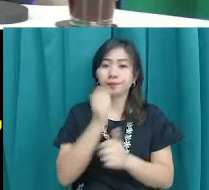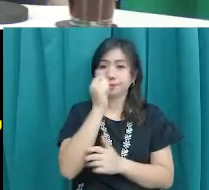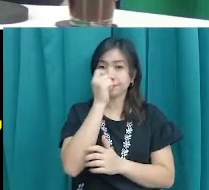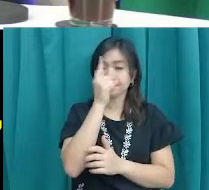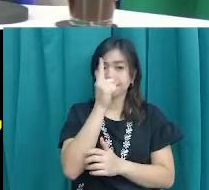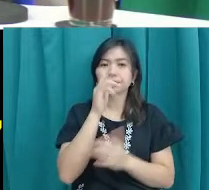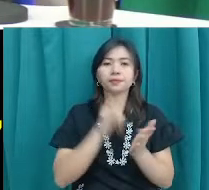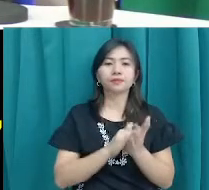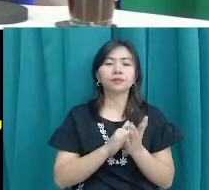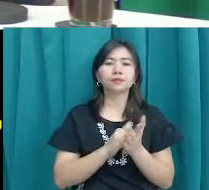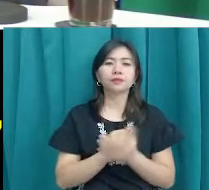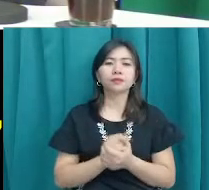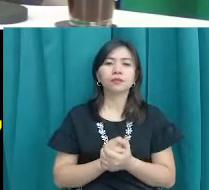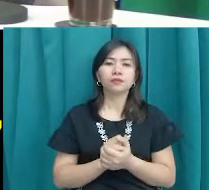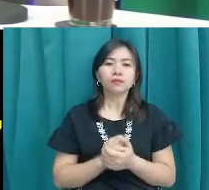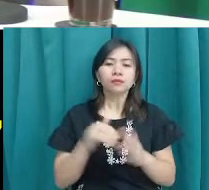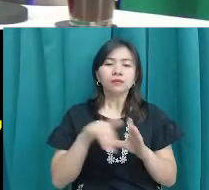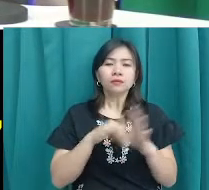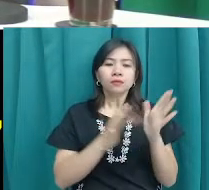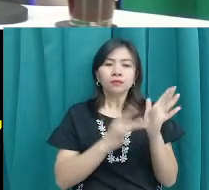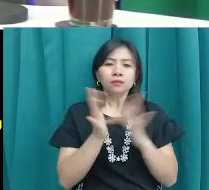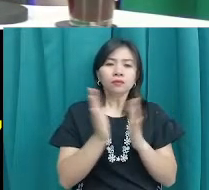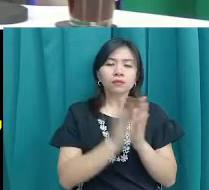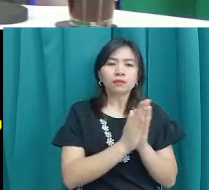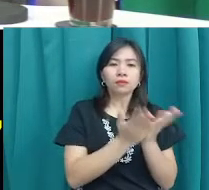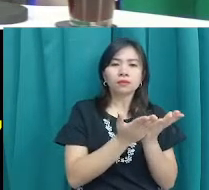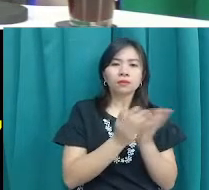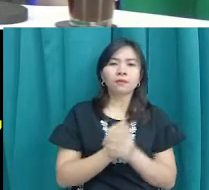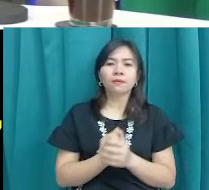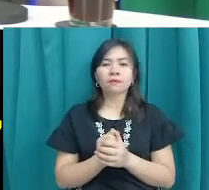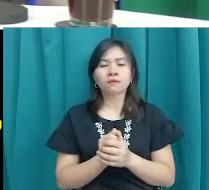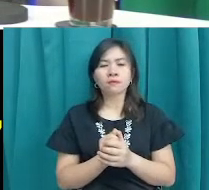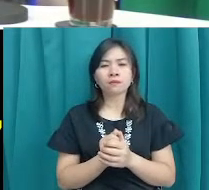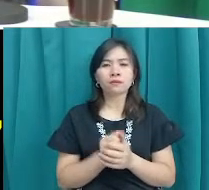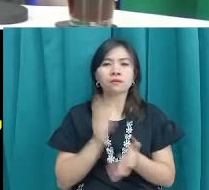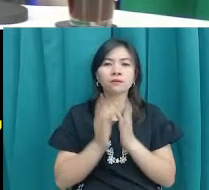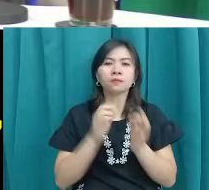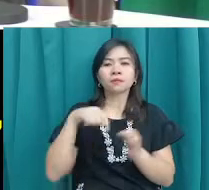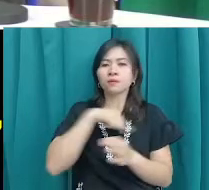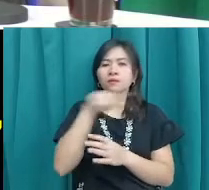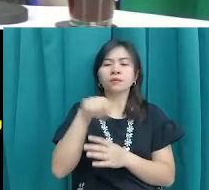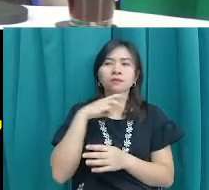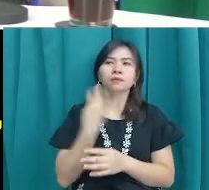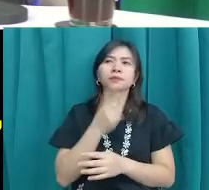You see? Now, sa Bible po, pag sinabi natin,